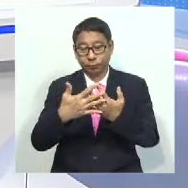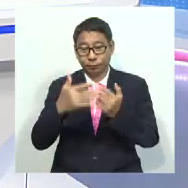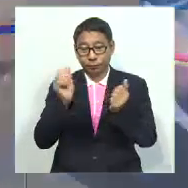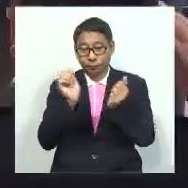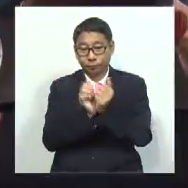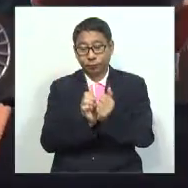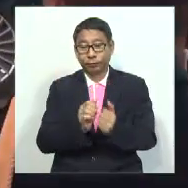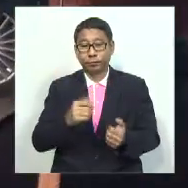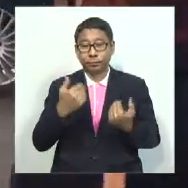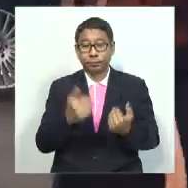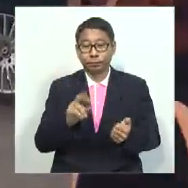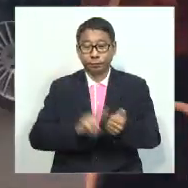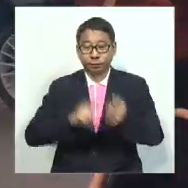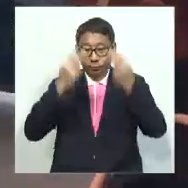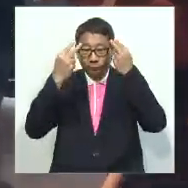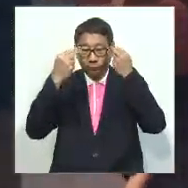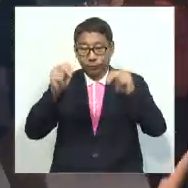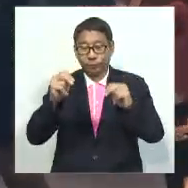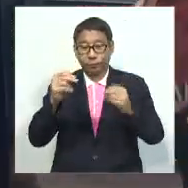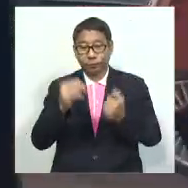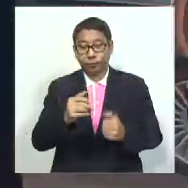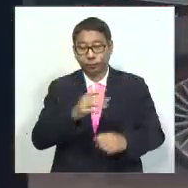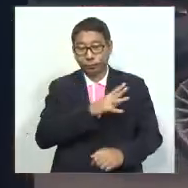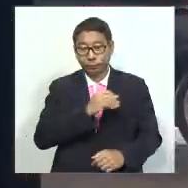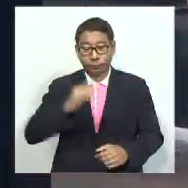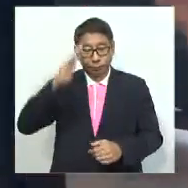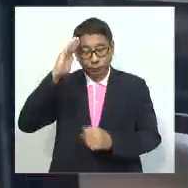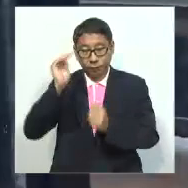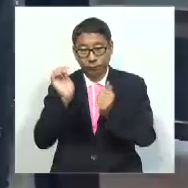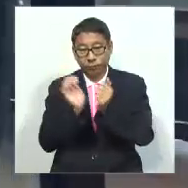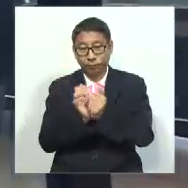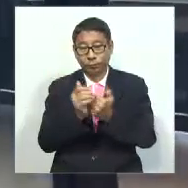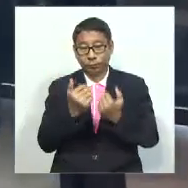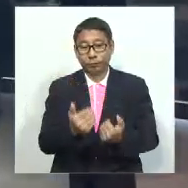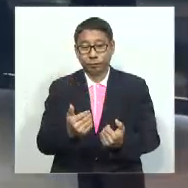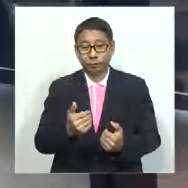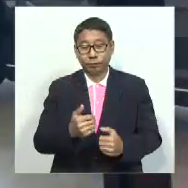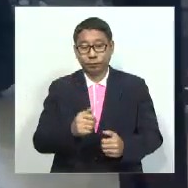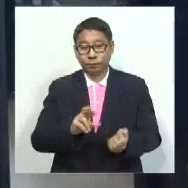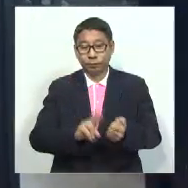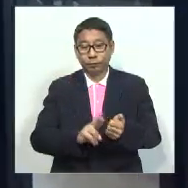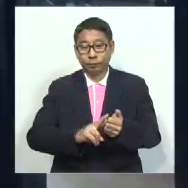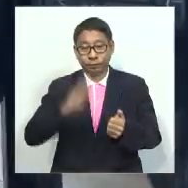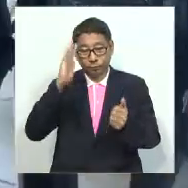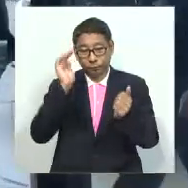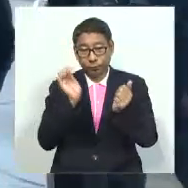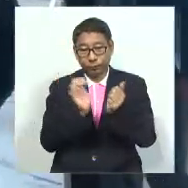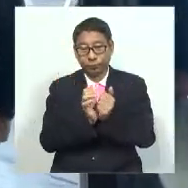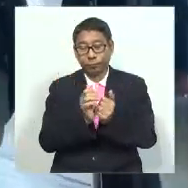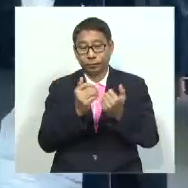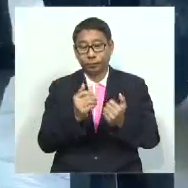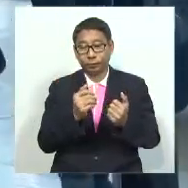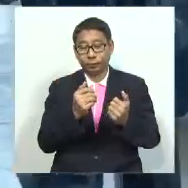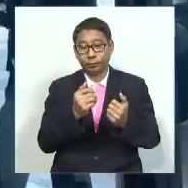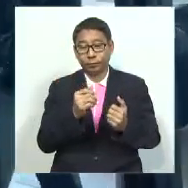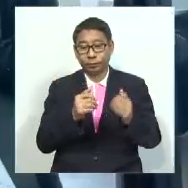พลเอกประวิตรวงสุวรรณรองนายกรัฐมนตรีพร้อมด้วยพลตำรวจเอกศิวรารังสิพรามนกุลรองผู้บัญชาการตำรวจแห่งชาติ